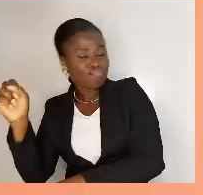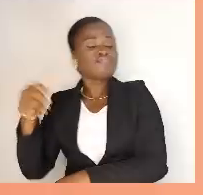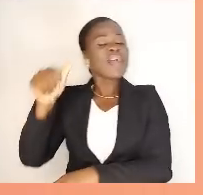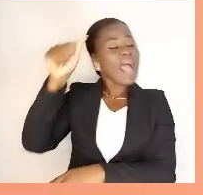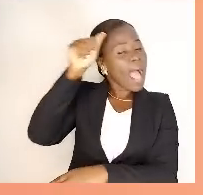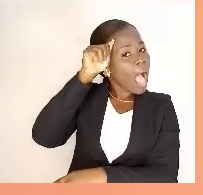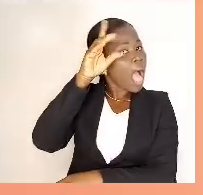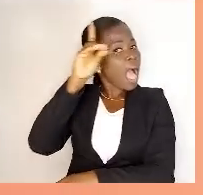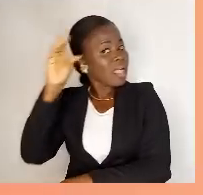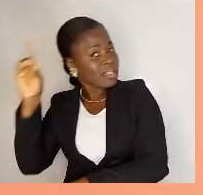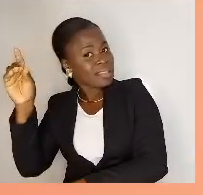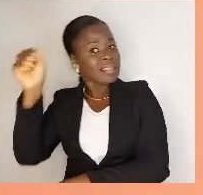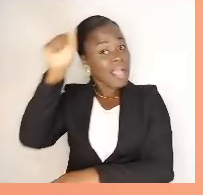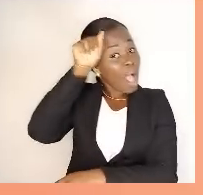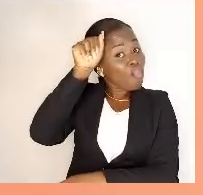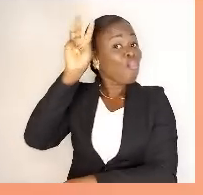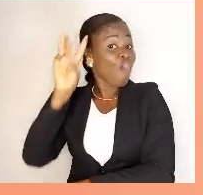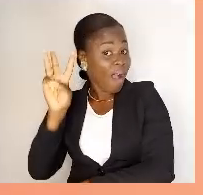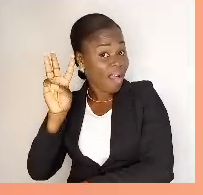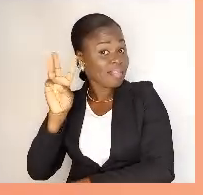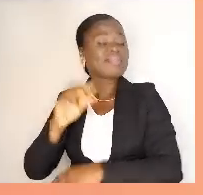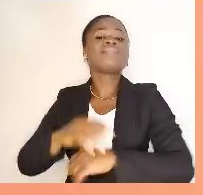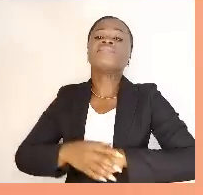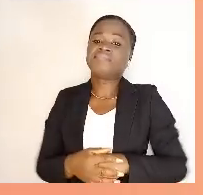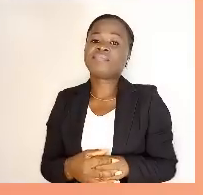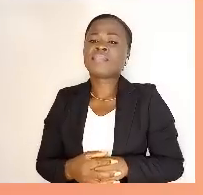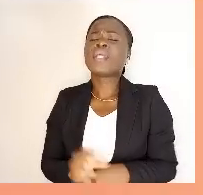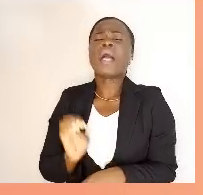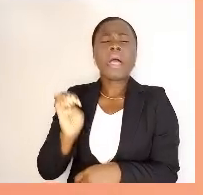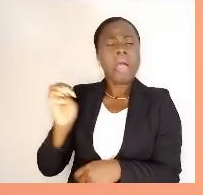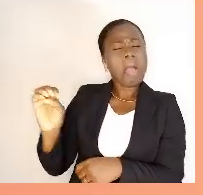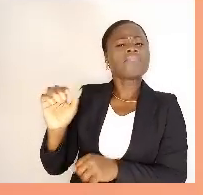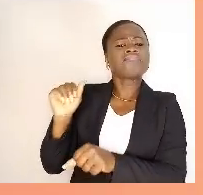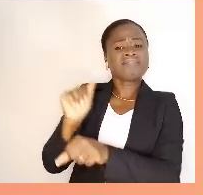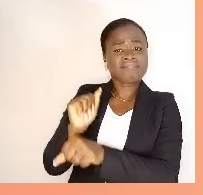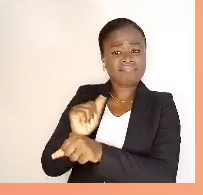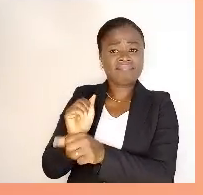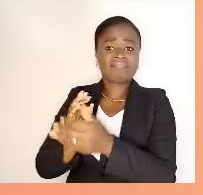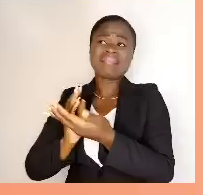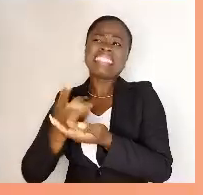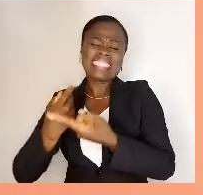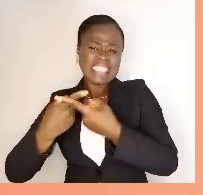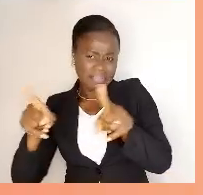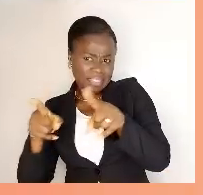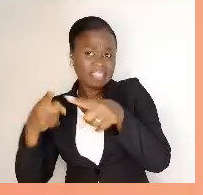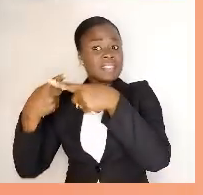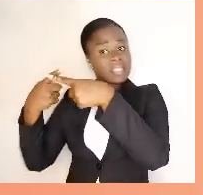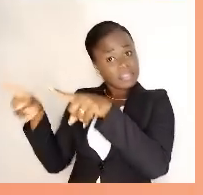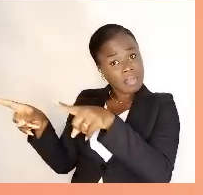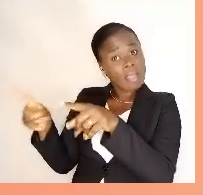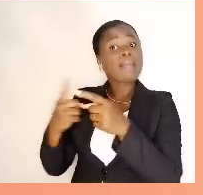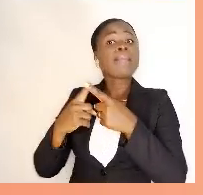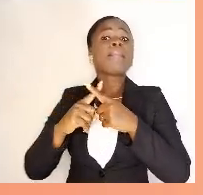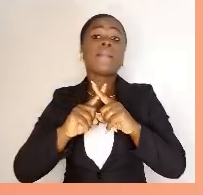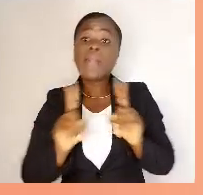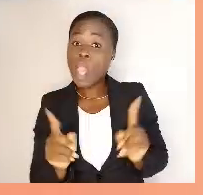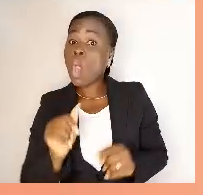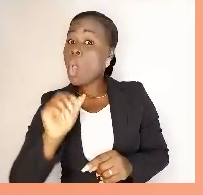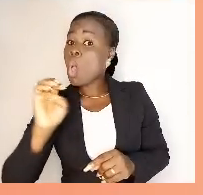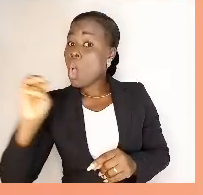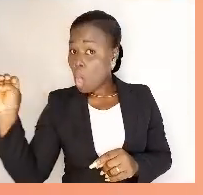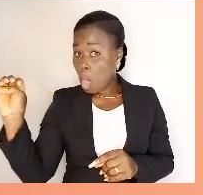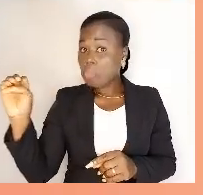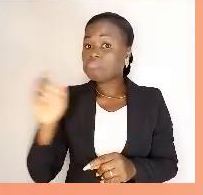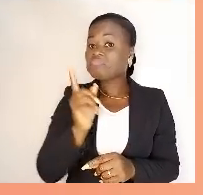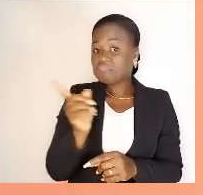Sédar Senghor, Abdou Diouf et Abdoulaye Wade, dont les parcours sont bien sûr différents,